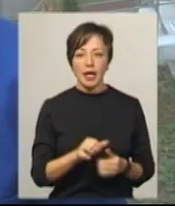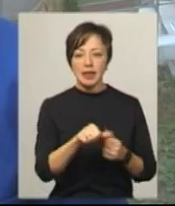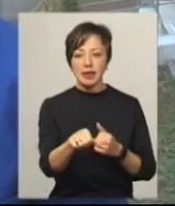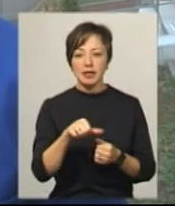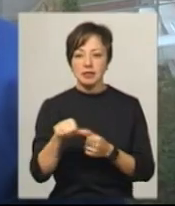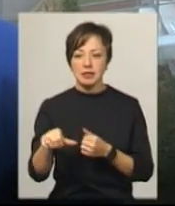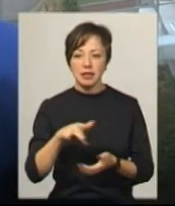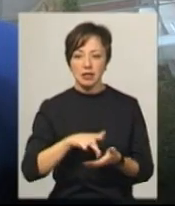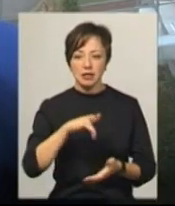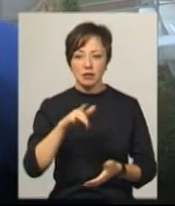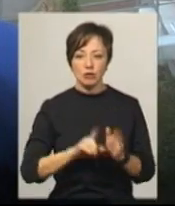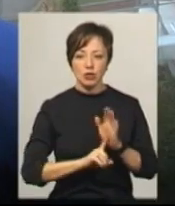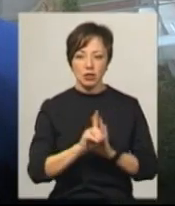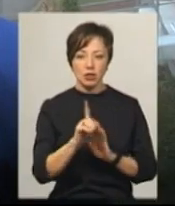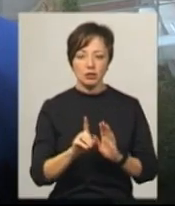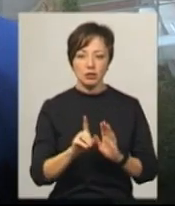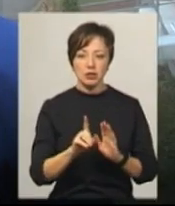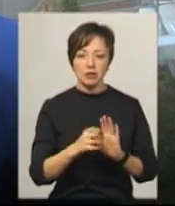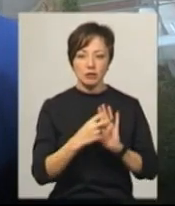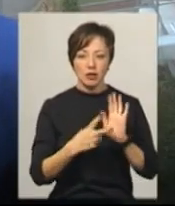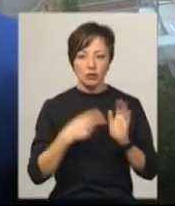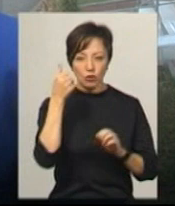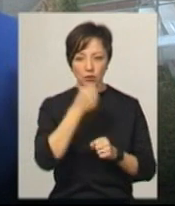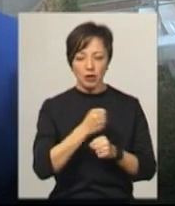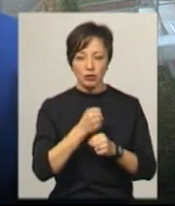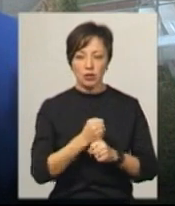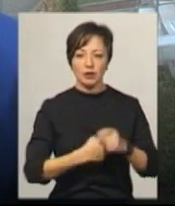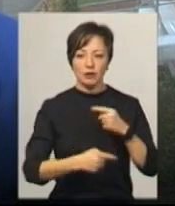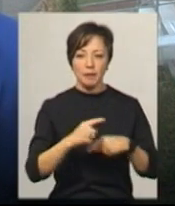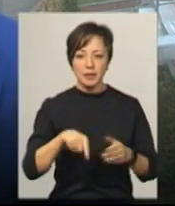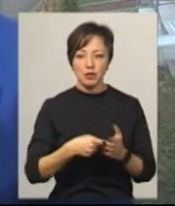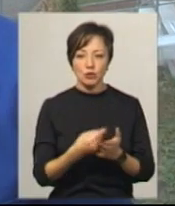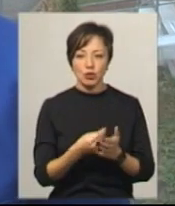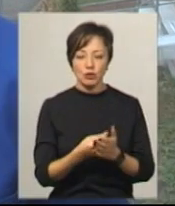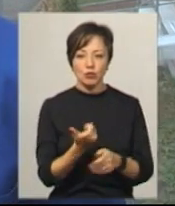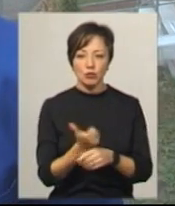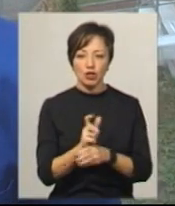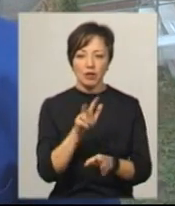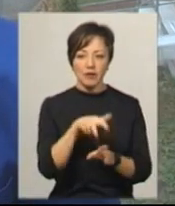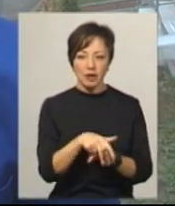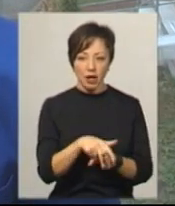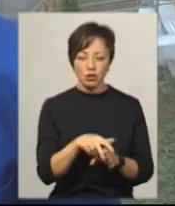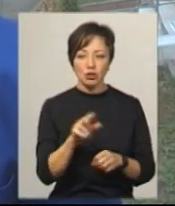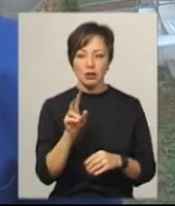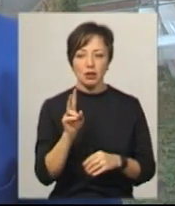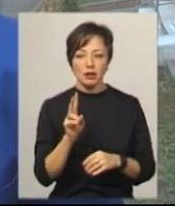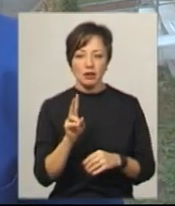Децентралізація починаючи з 2017 року працює в іншу сторону, на міські бюджети все більше і більше навантаження